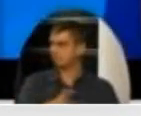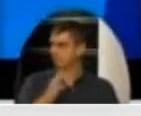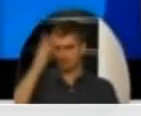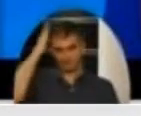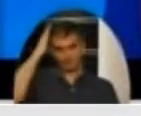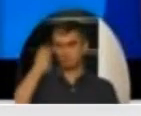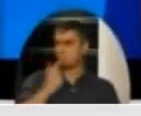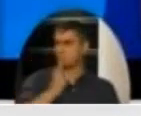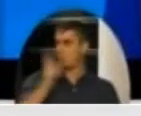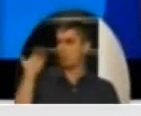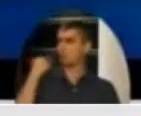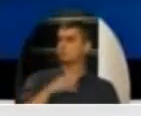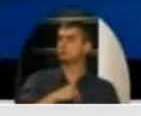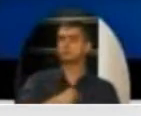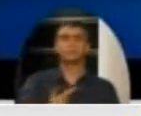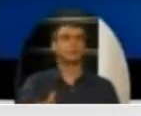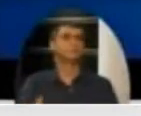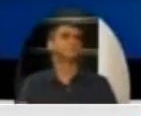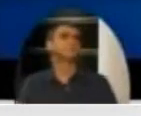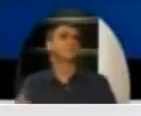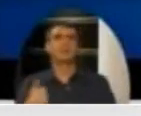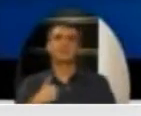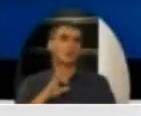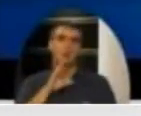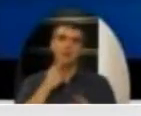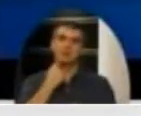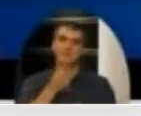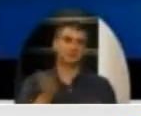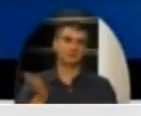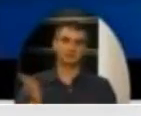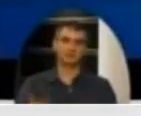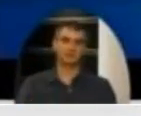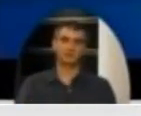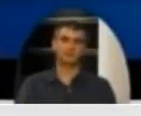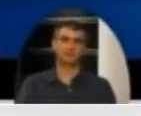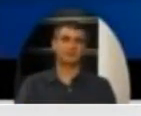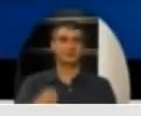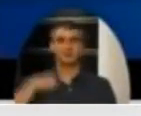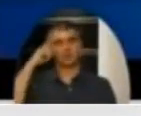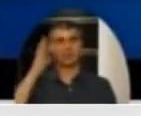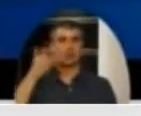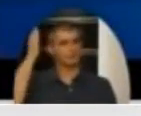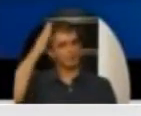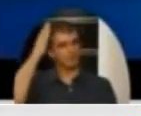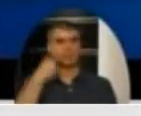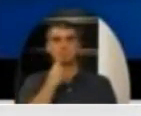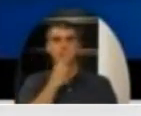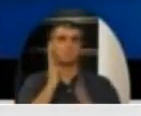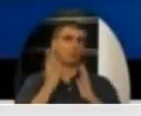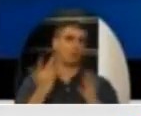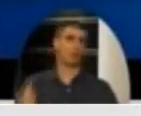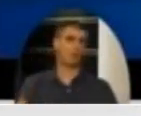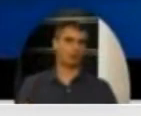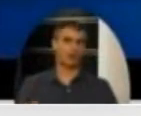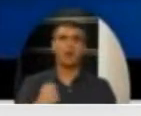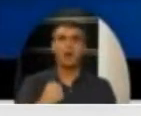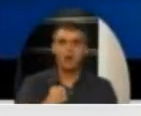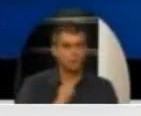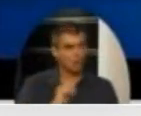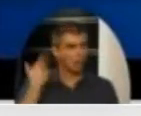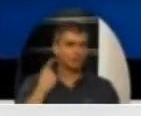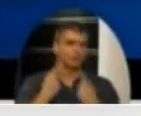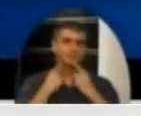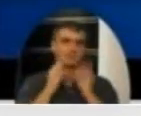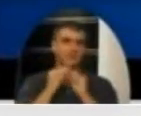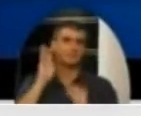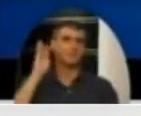אומר שלא הייתה הסכמה. אז אני לא אעסוק לא יודע למה בנט אומר את הדבר הזה. אני לא הייתי בשיחה עם